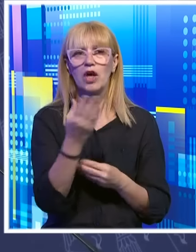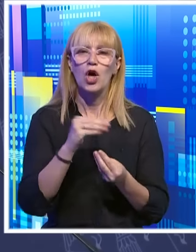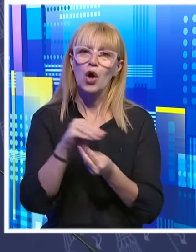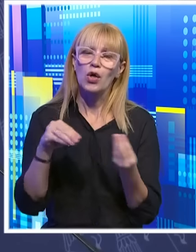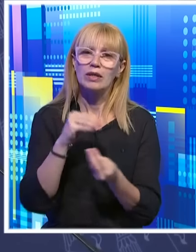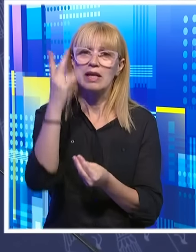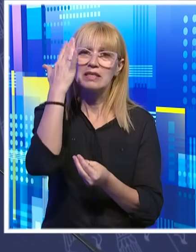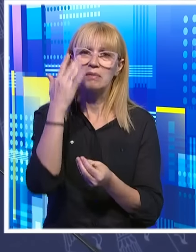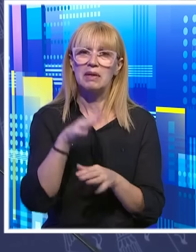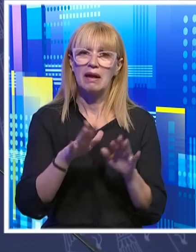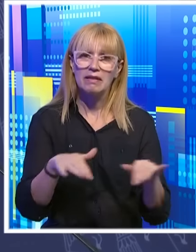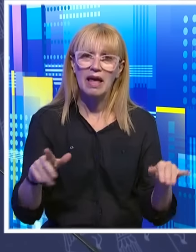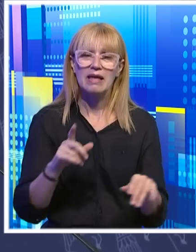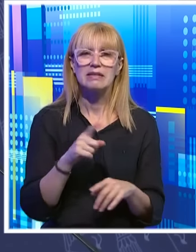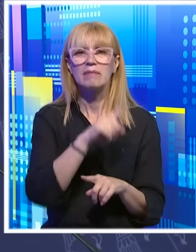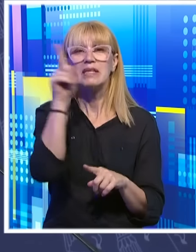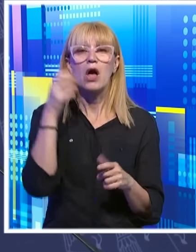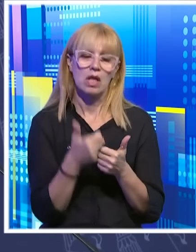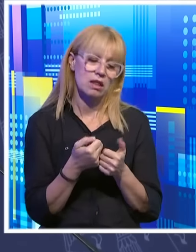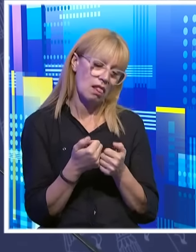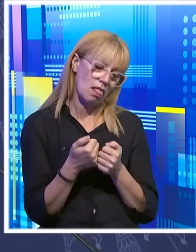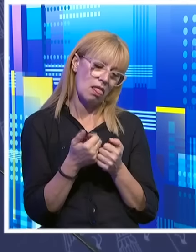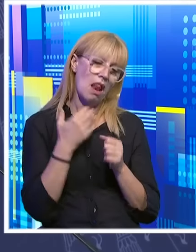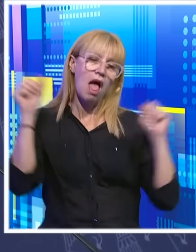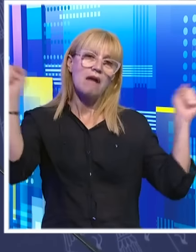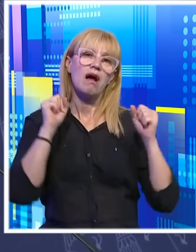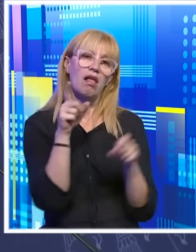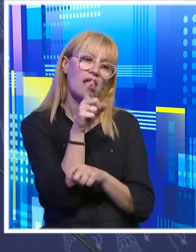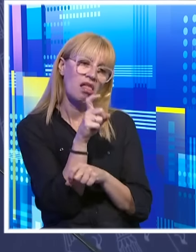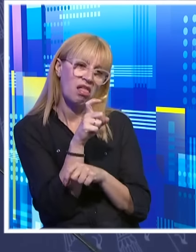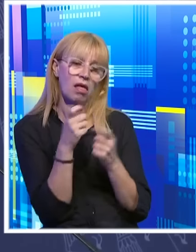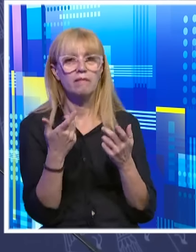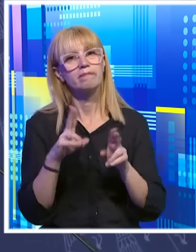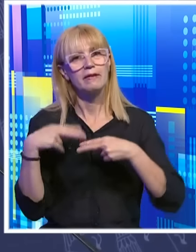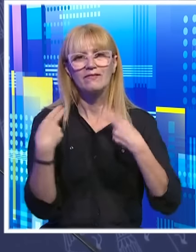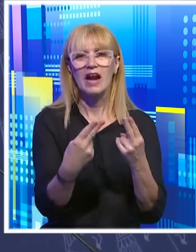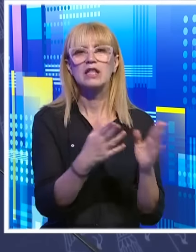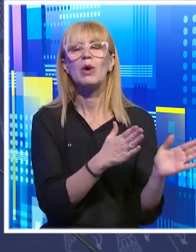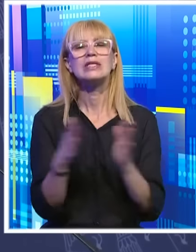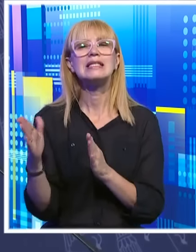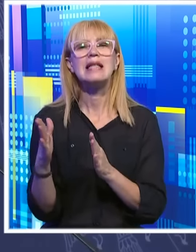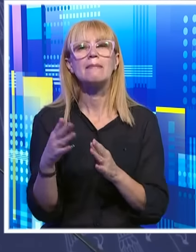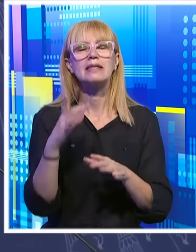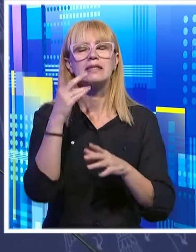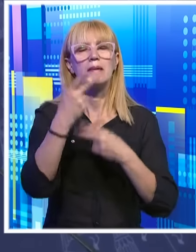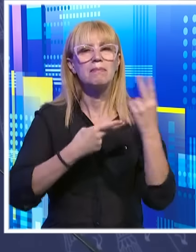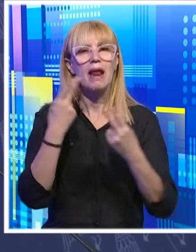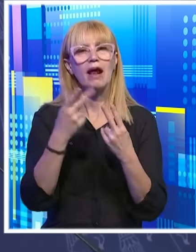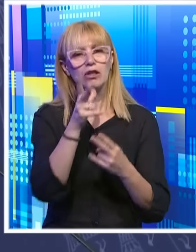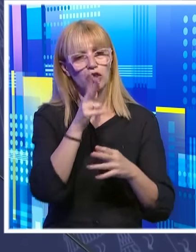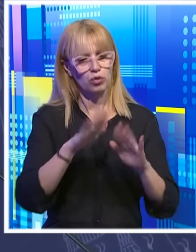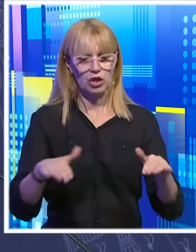po ceo dan drnda telefona, nema fizičke aktivnosti. Vratit ćemo sistematske preglede u škole, hoćemo da nam deca budu